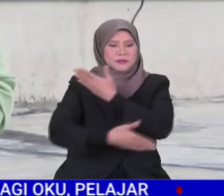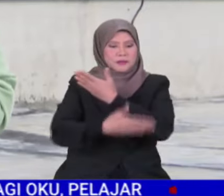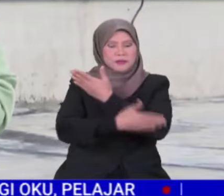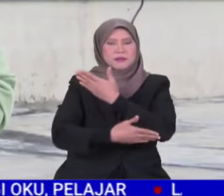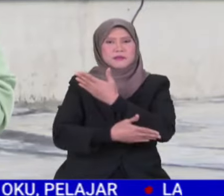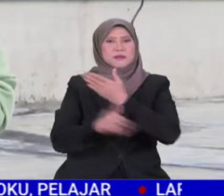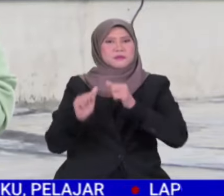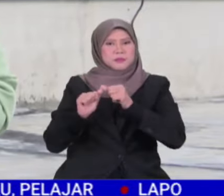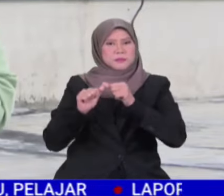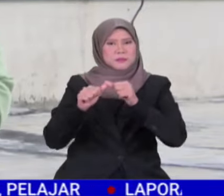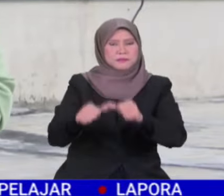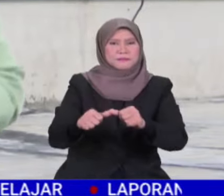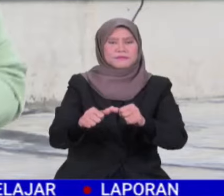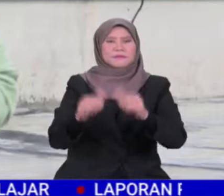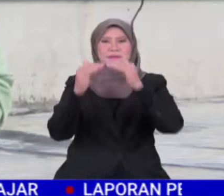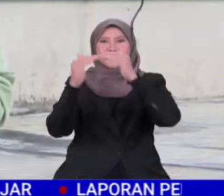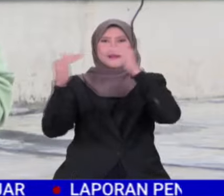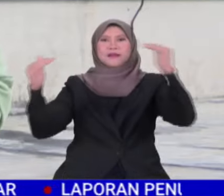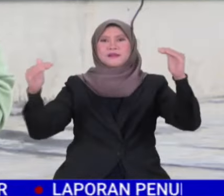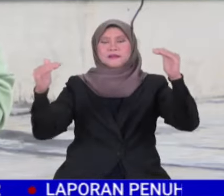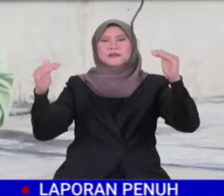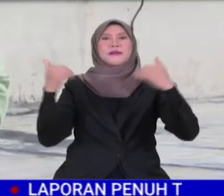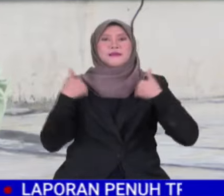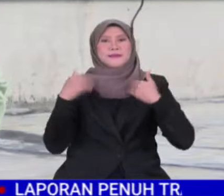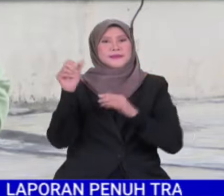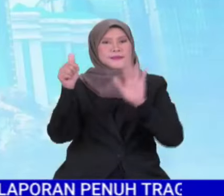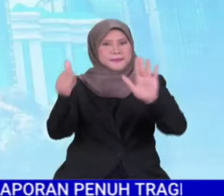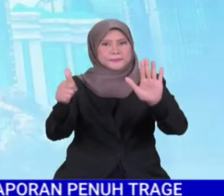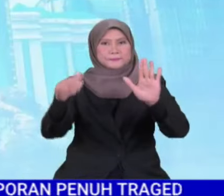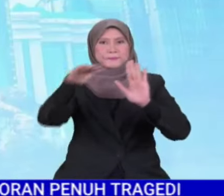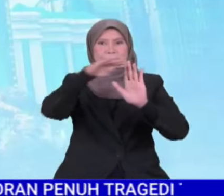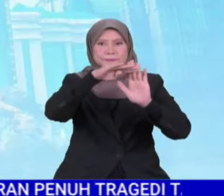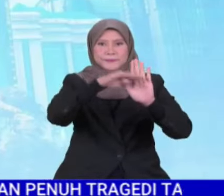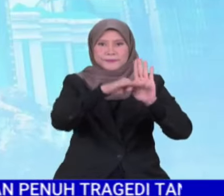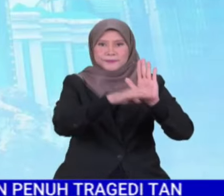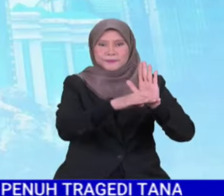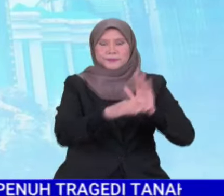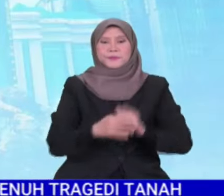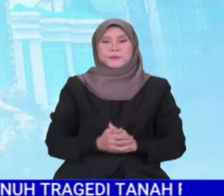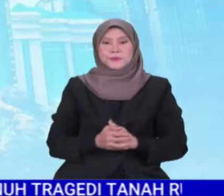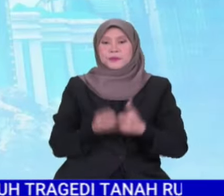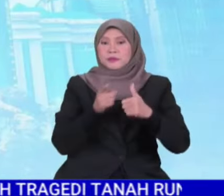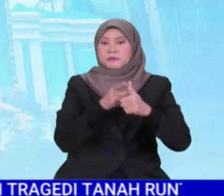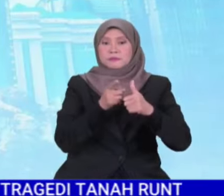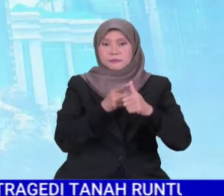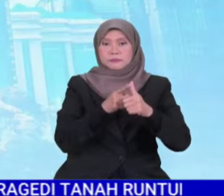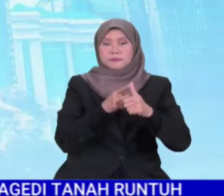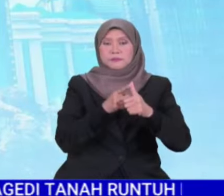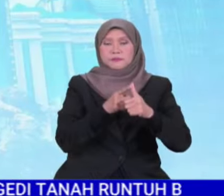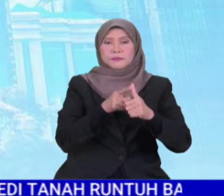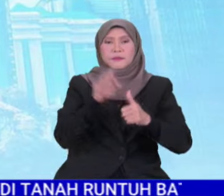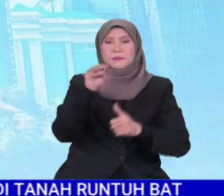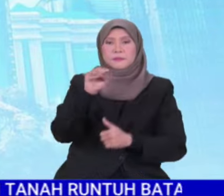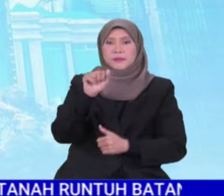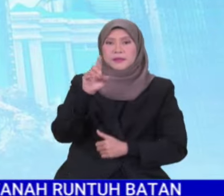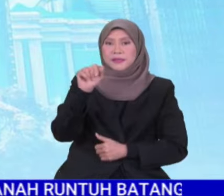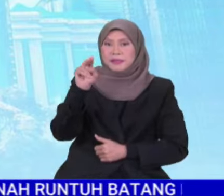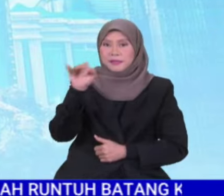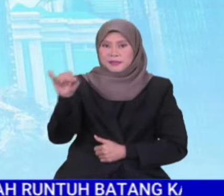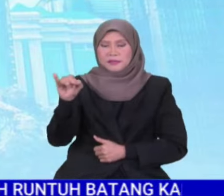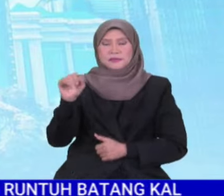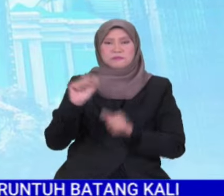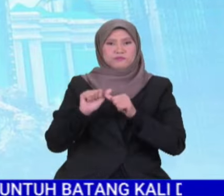lebih mampan dan adil berteraskan enam rukun. M pertama dalam madani merujuk kepada